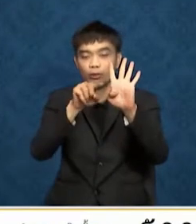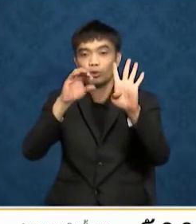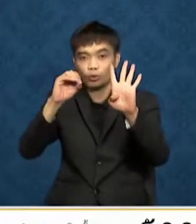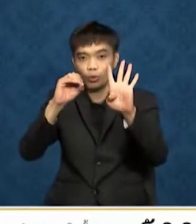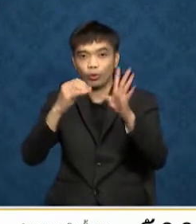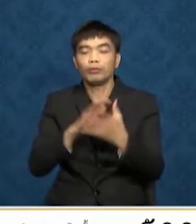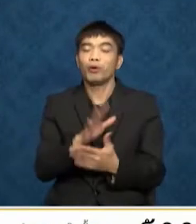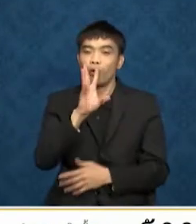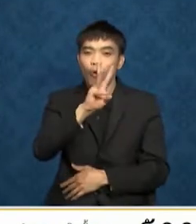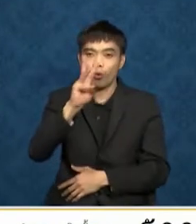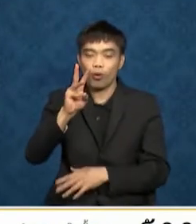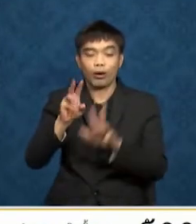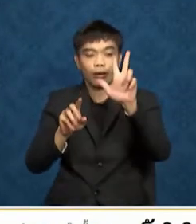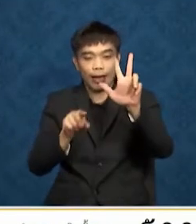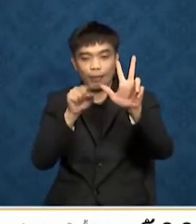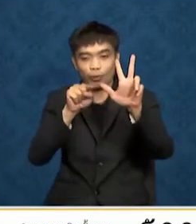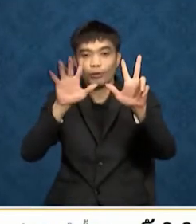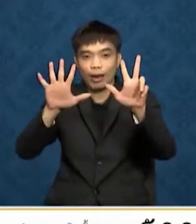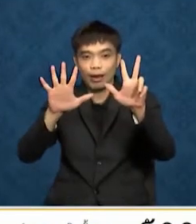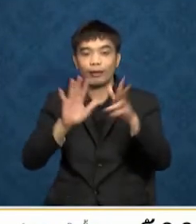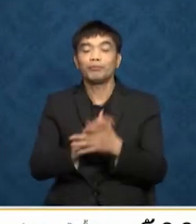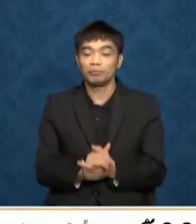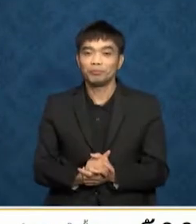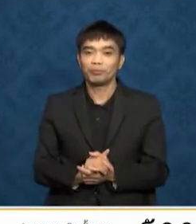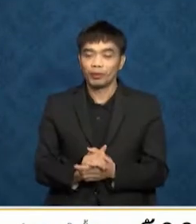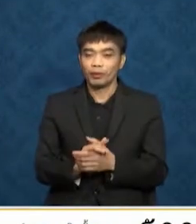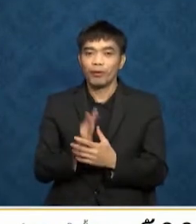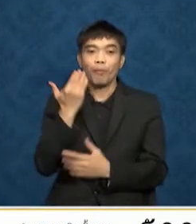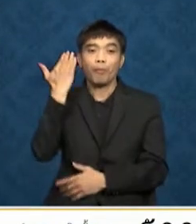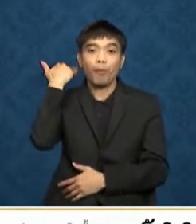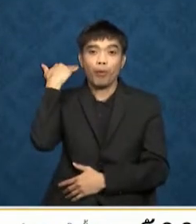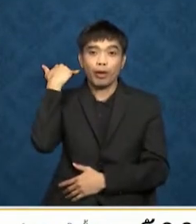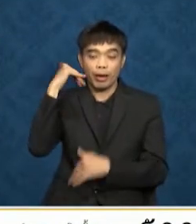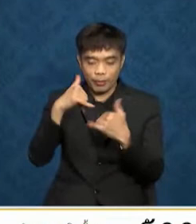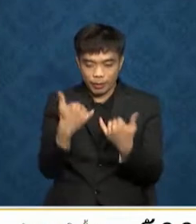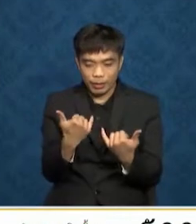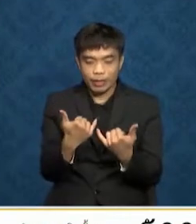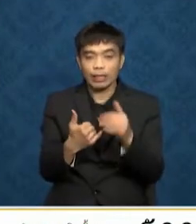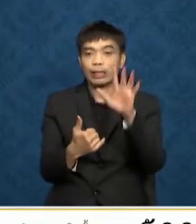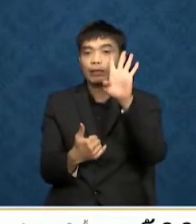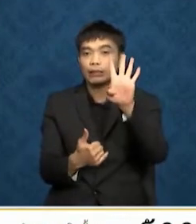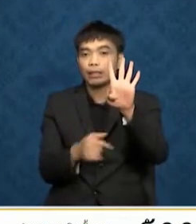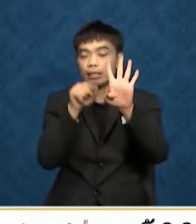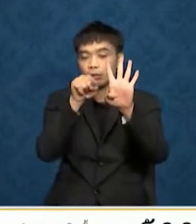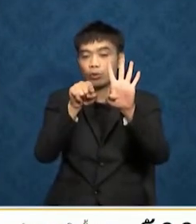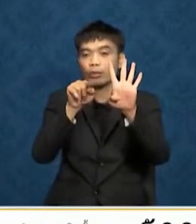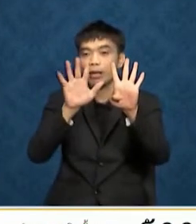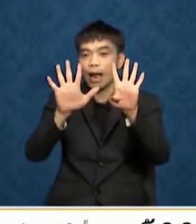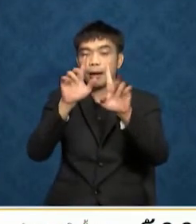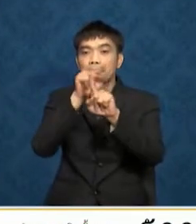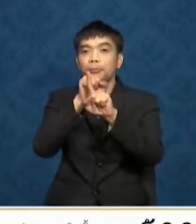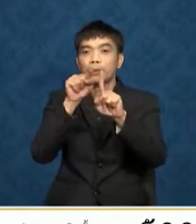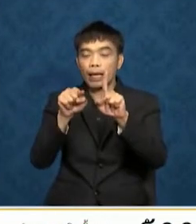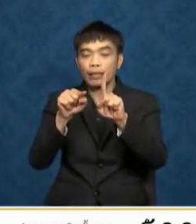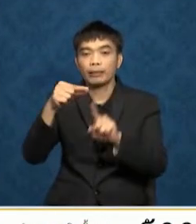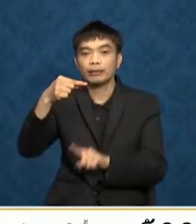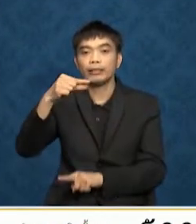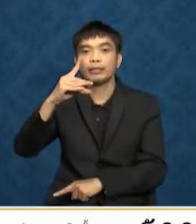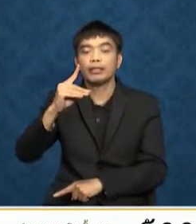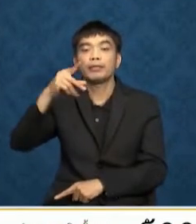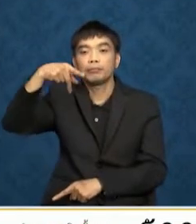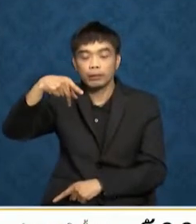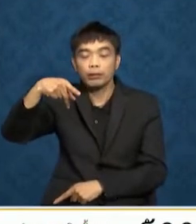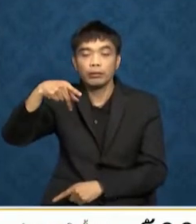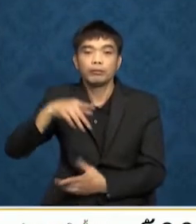3.5พอปีนี้ปีที่แล้วปีนี้ 4.5หมดครับท่านครับ